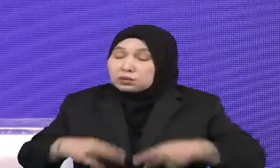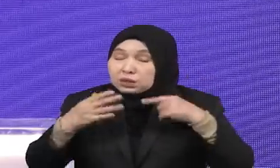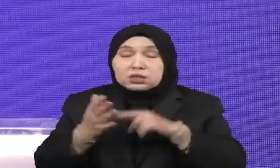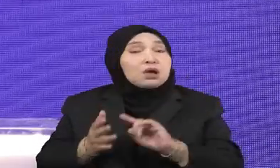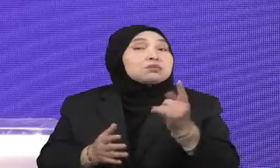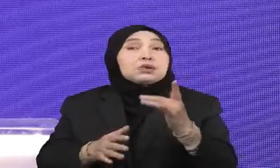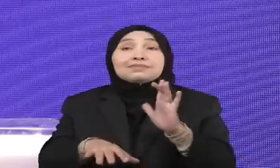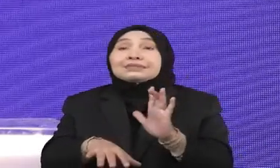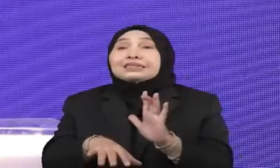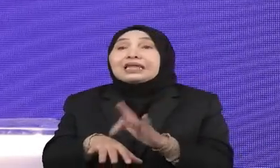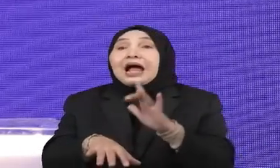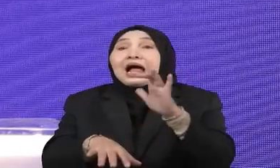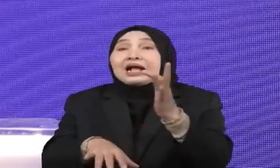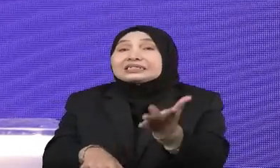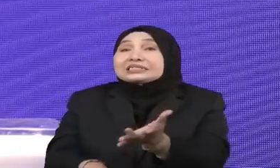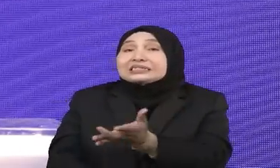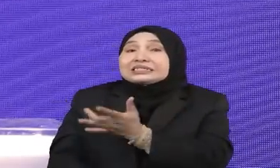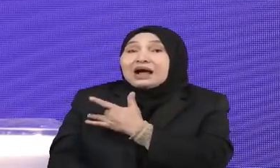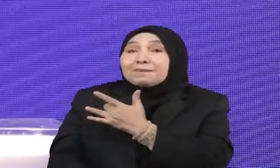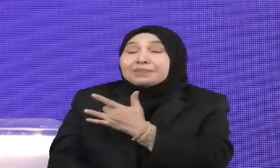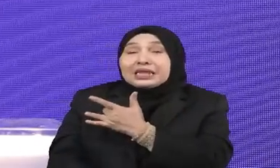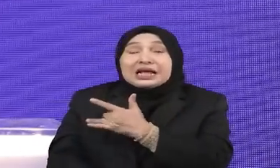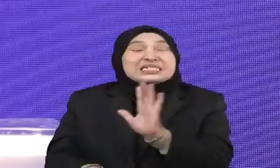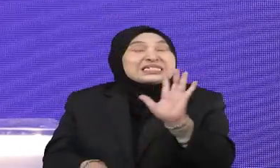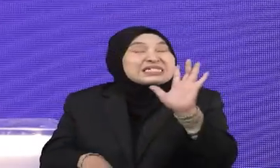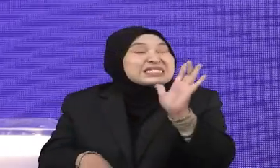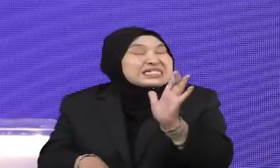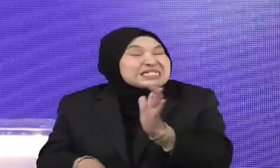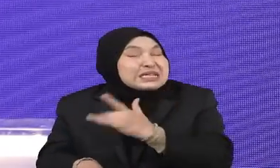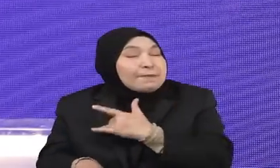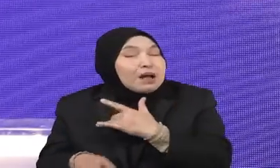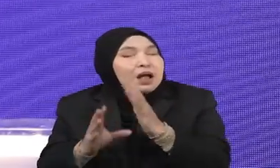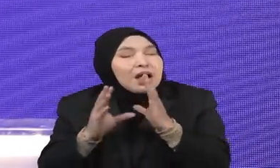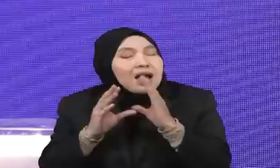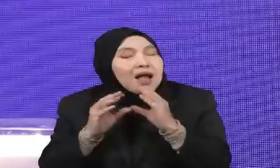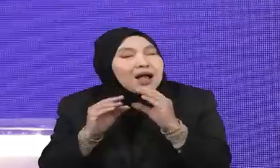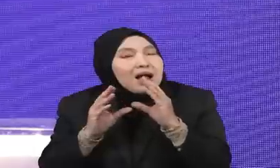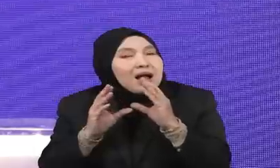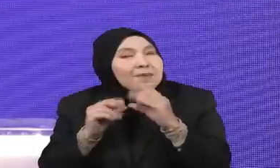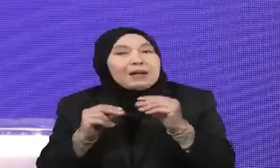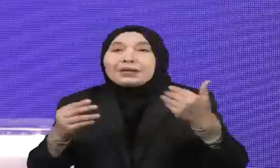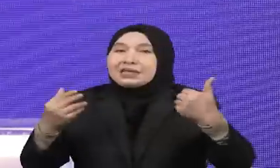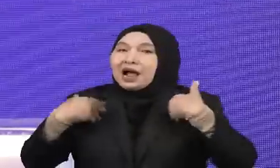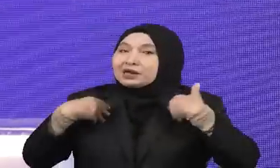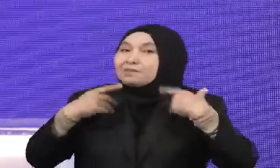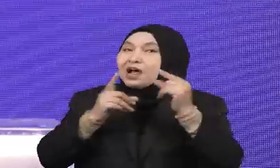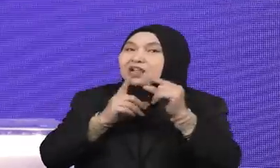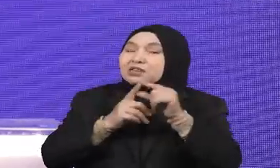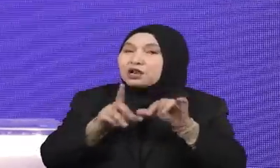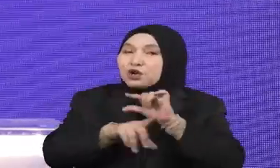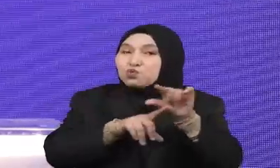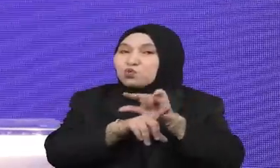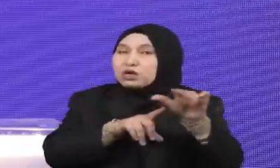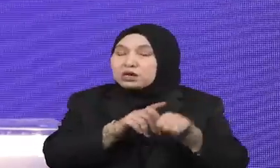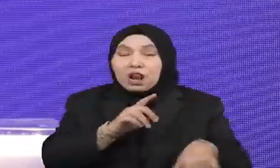hanyalah sentuhan Allah menggunakan perkataan emas emas itu maksudnya sentuhan yang paling lembut yang ada yang perkataan yang digunakan di